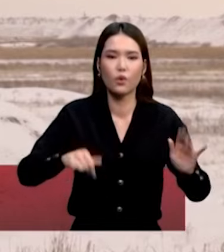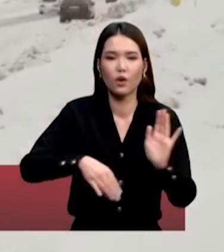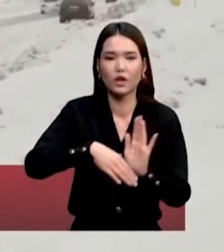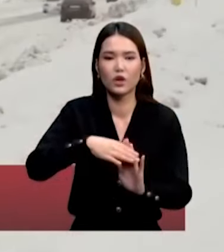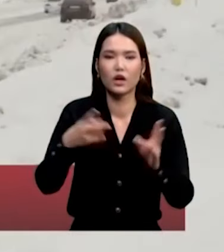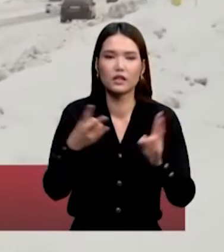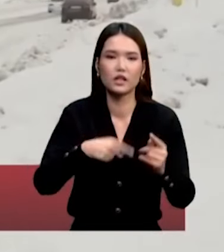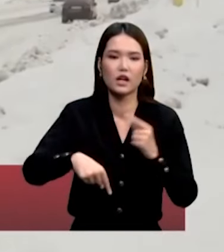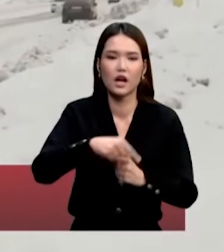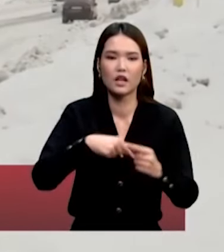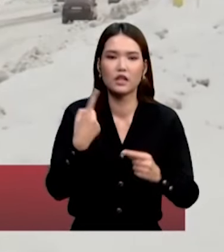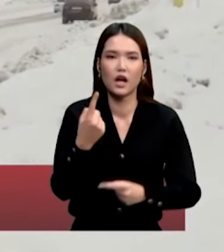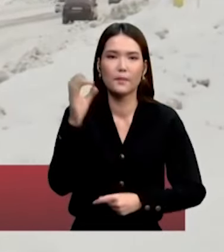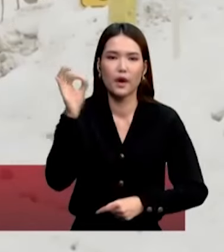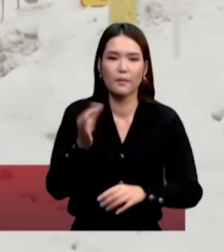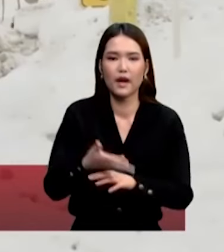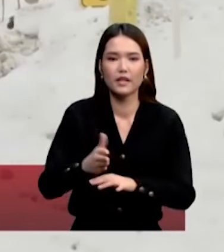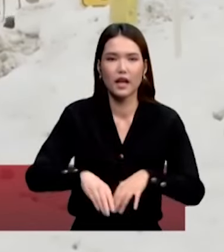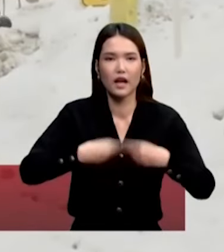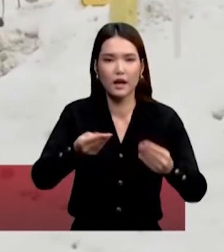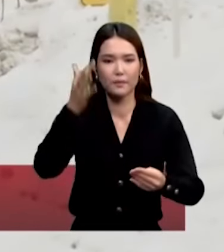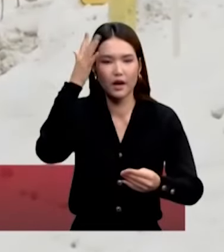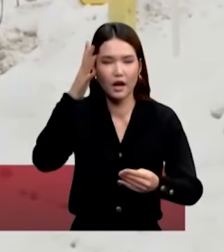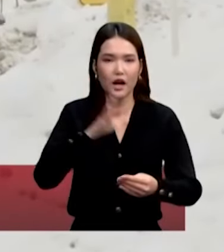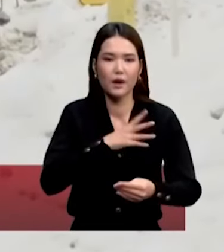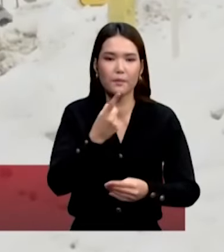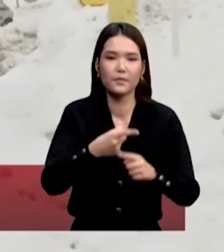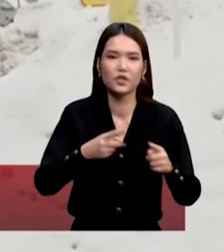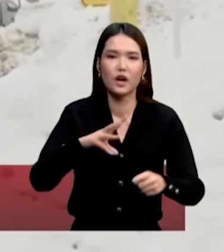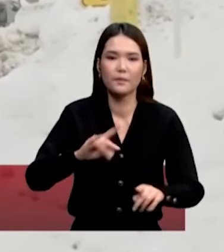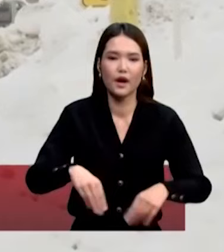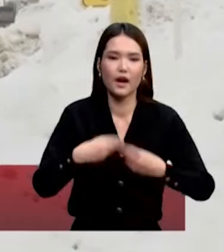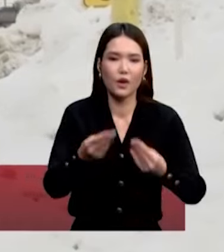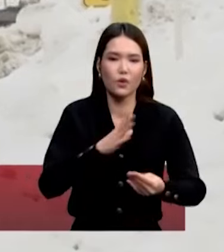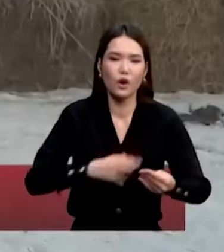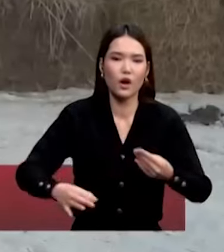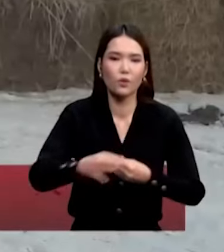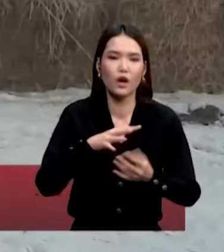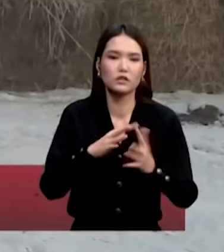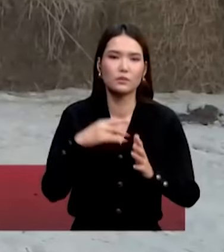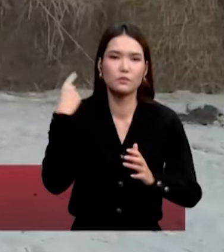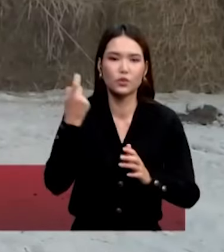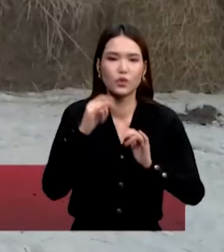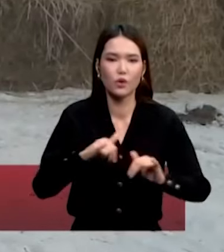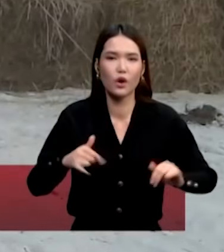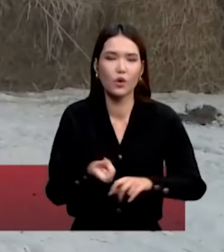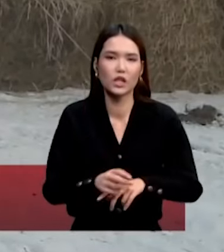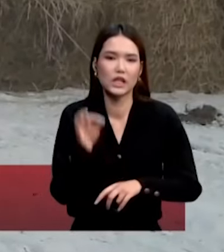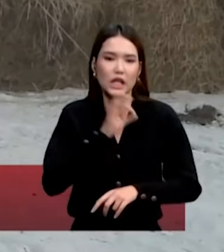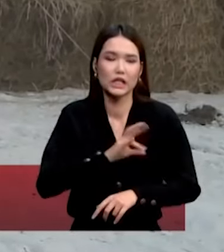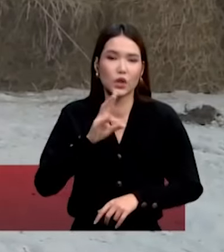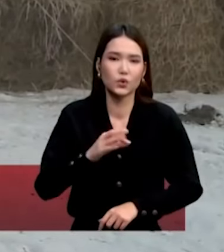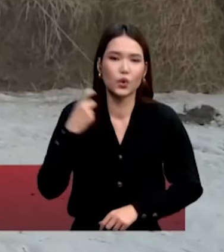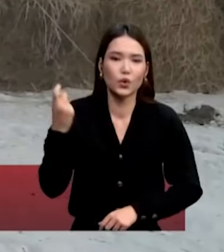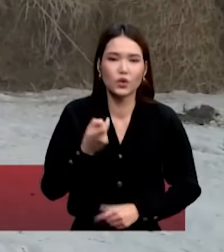үшін кәсіпкерлерге 1% несие береміз деп 1,5 миллиард теңге бөлді. Бұл аудандарда мал шаруашылығын дамыту қолайлы. Алайда шаруалар